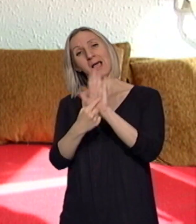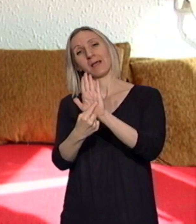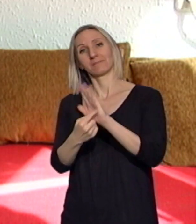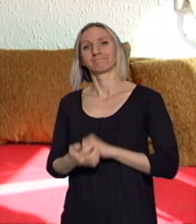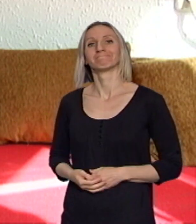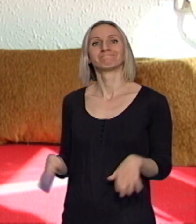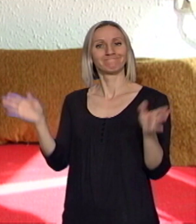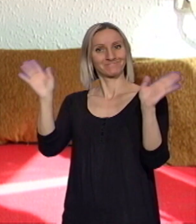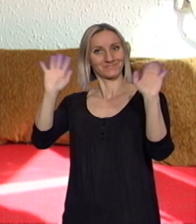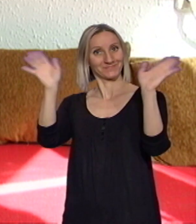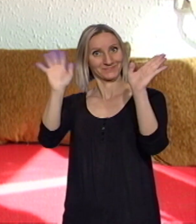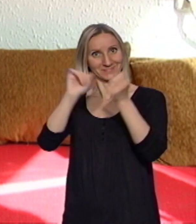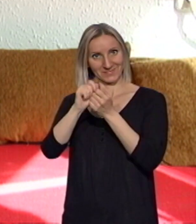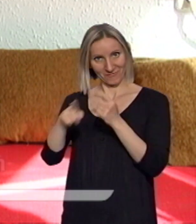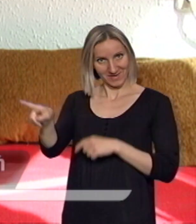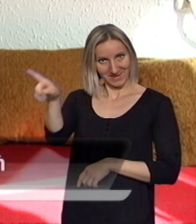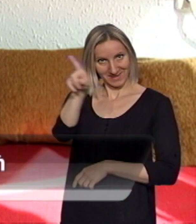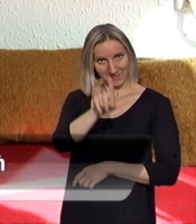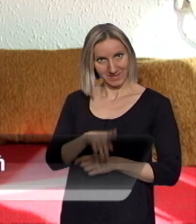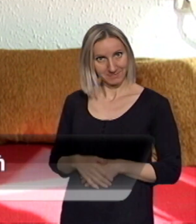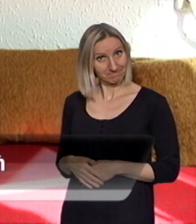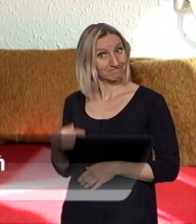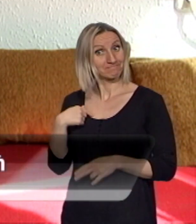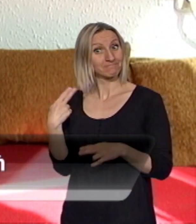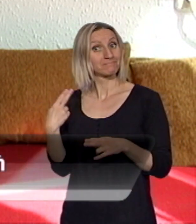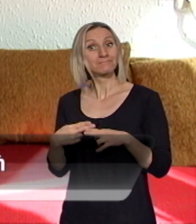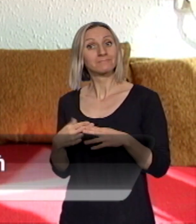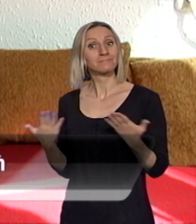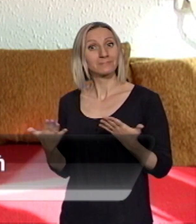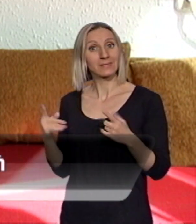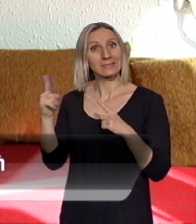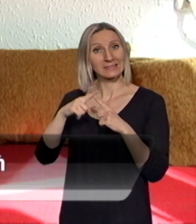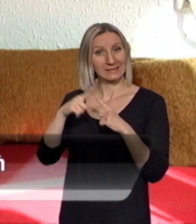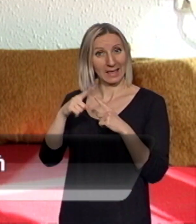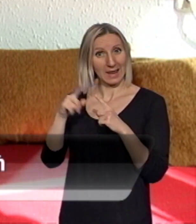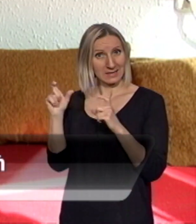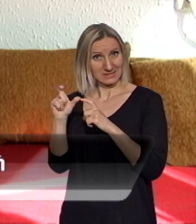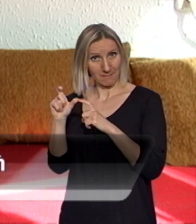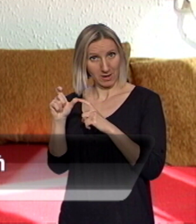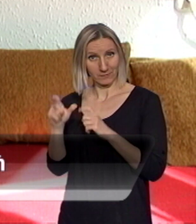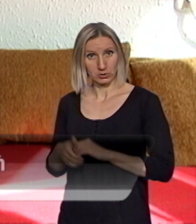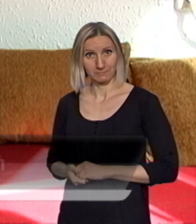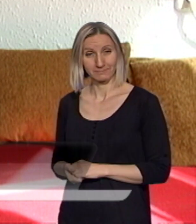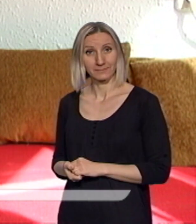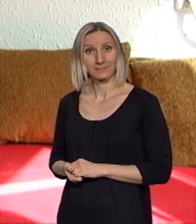Zdravo svima. Ja sam Tijena Altamjanović.